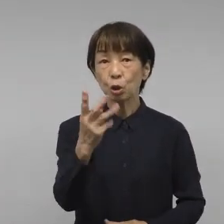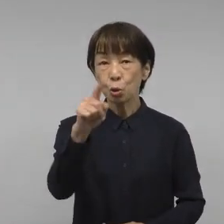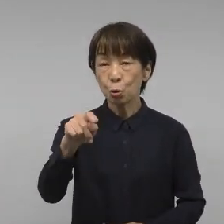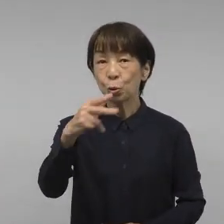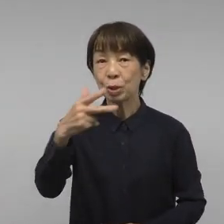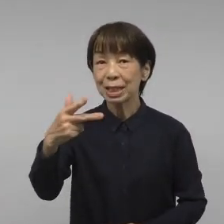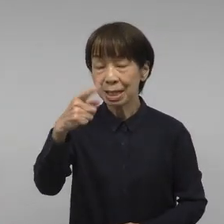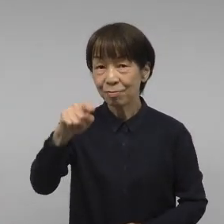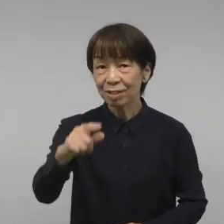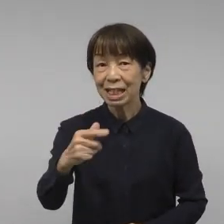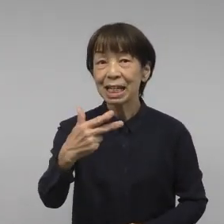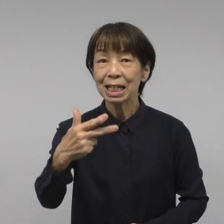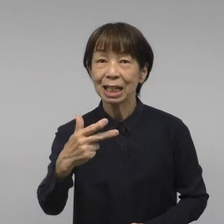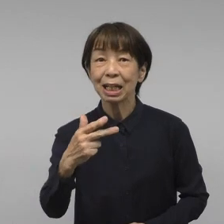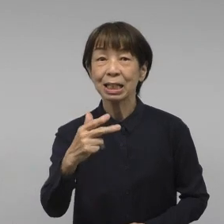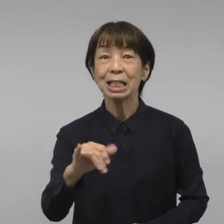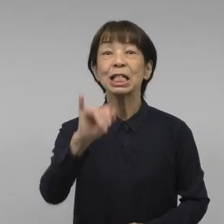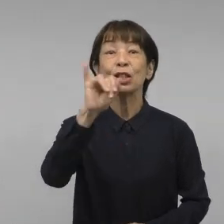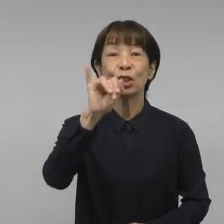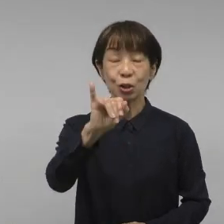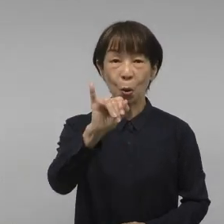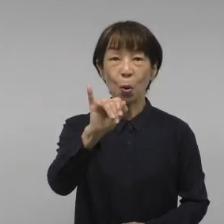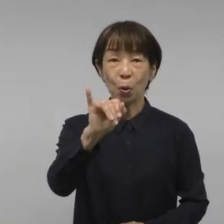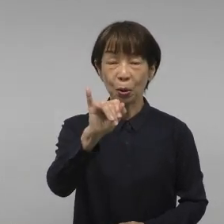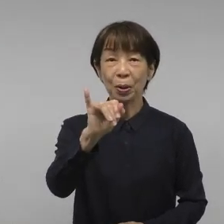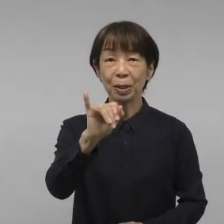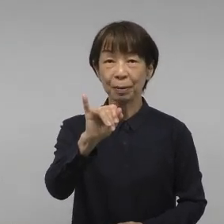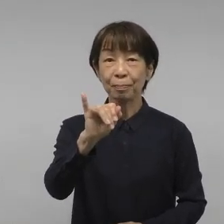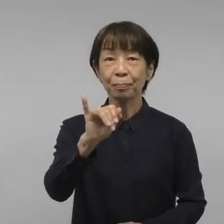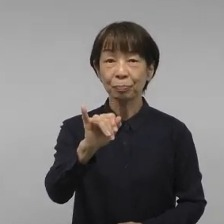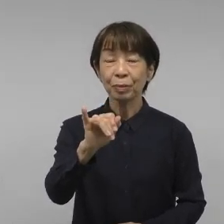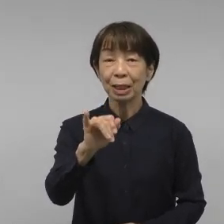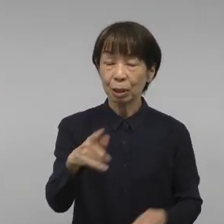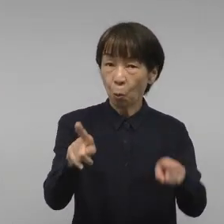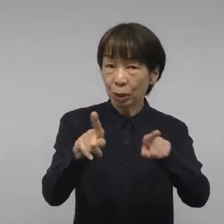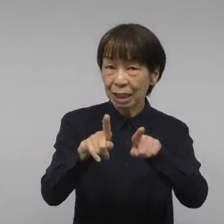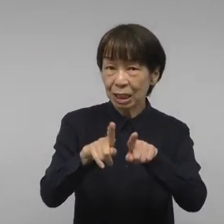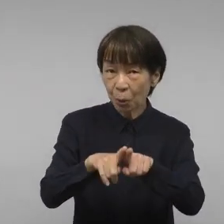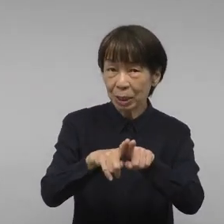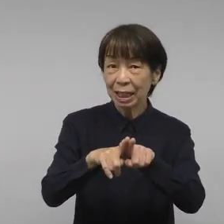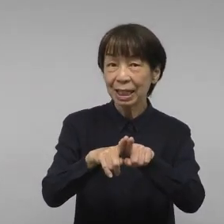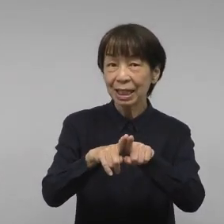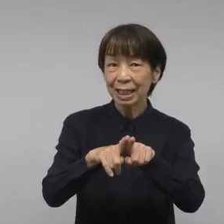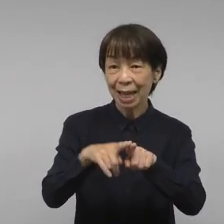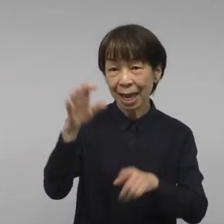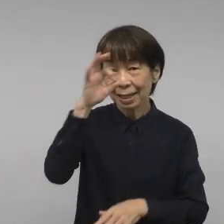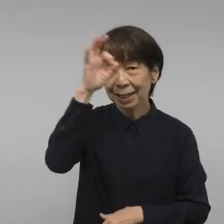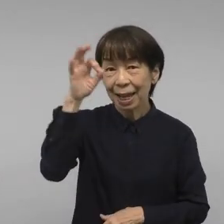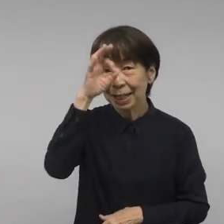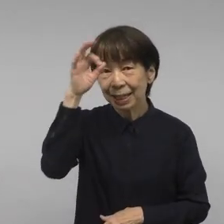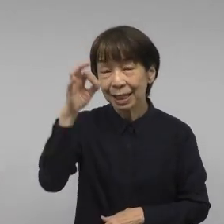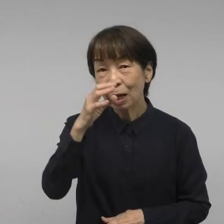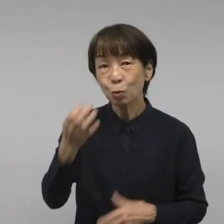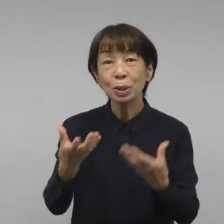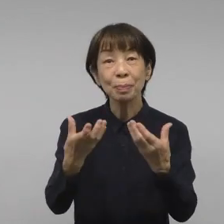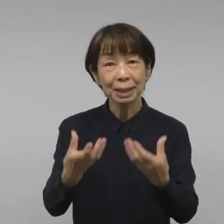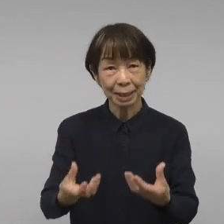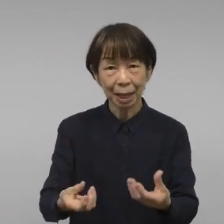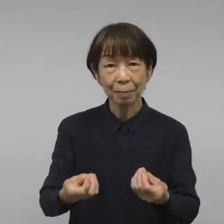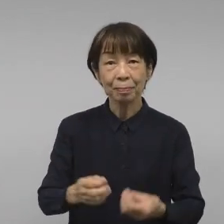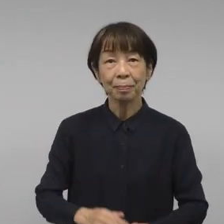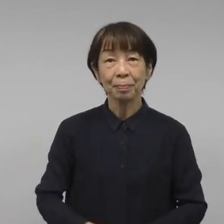友人の市長さんですね、ルーシー・ビニス市長というふうなことで、市長とともに、見学をさせていただきました。